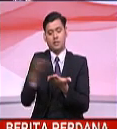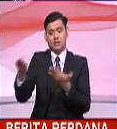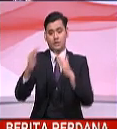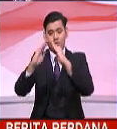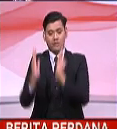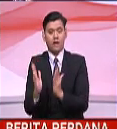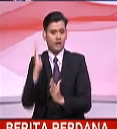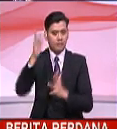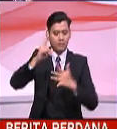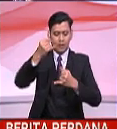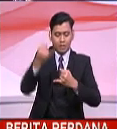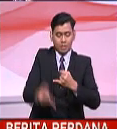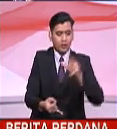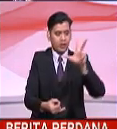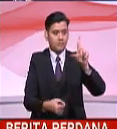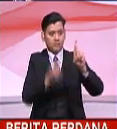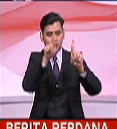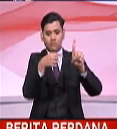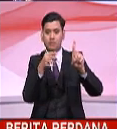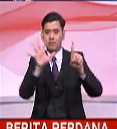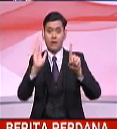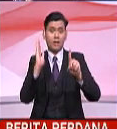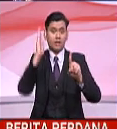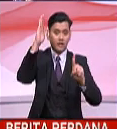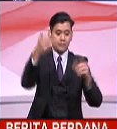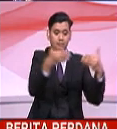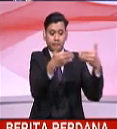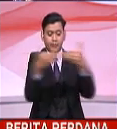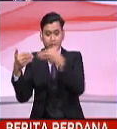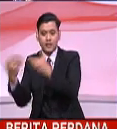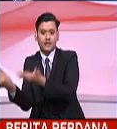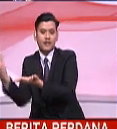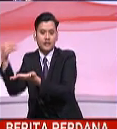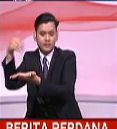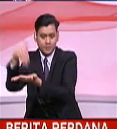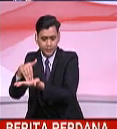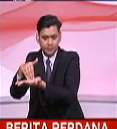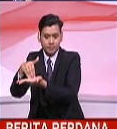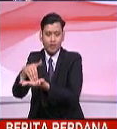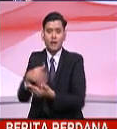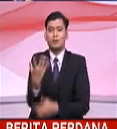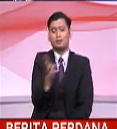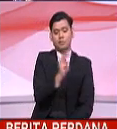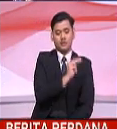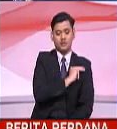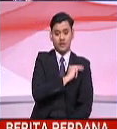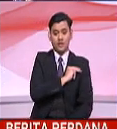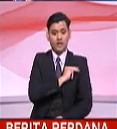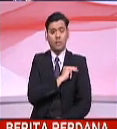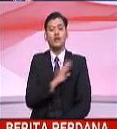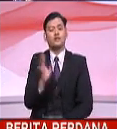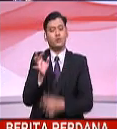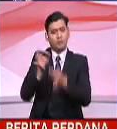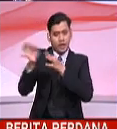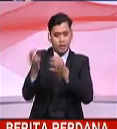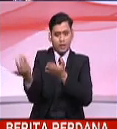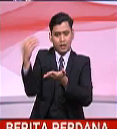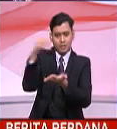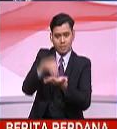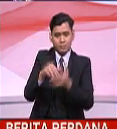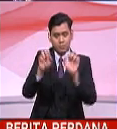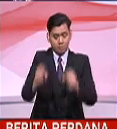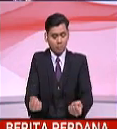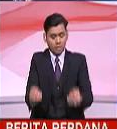31.mei ini akan dilanjutkan menurut hasilnya Datu Insinyur some hands-on pelaksanaan campaign itu dapat meningkatkan